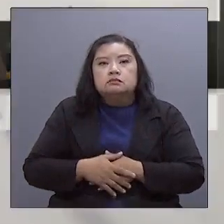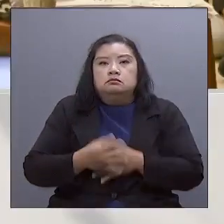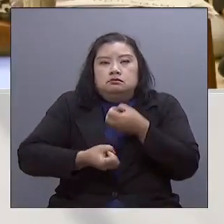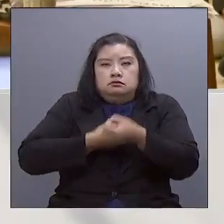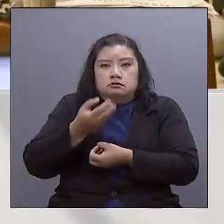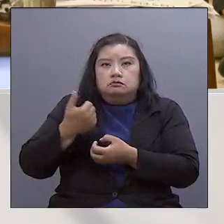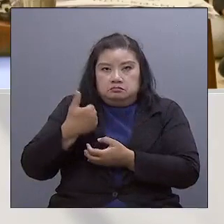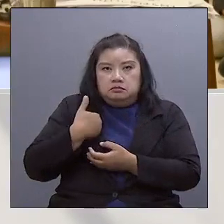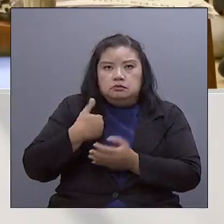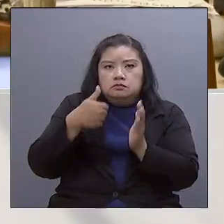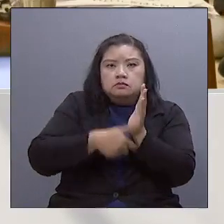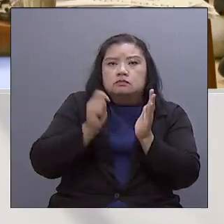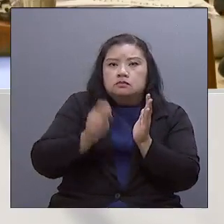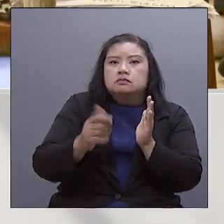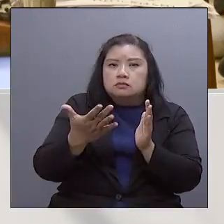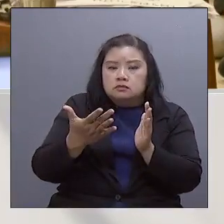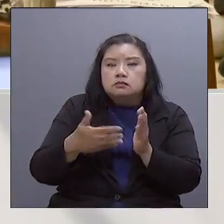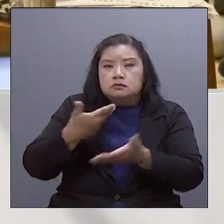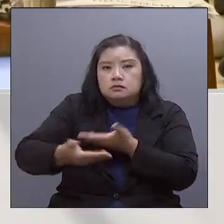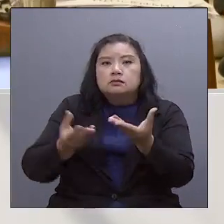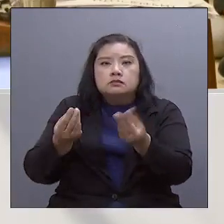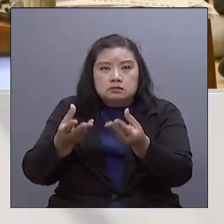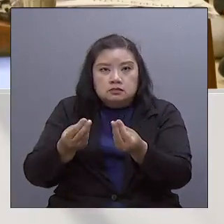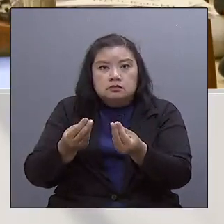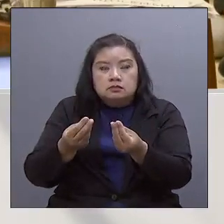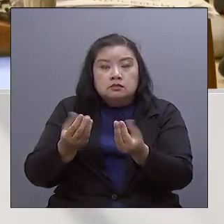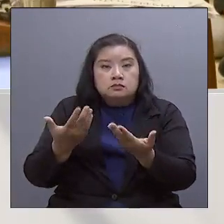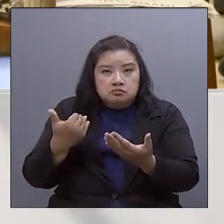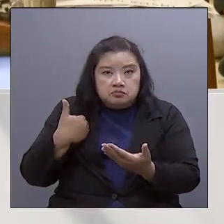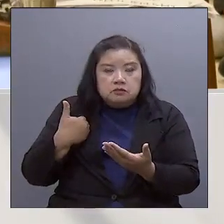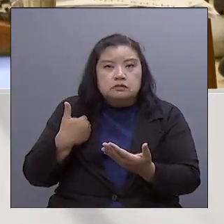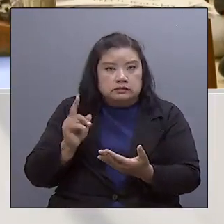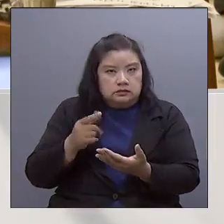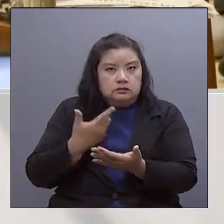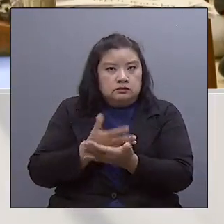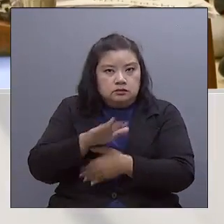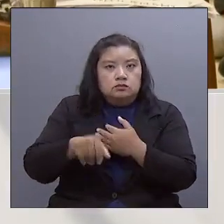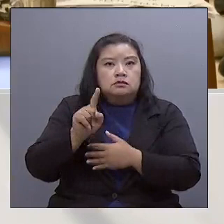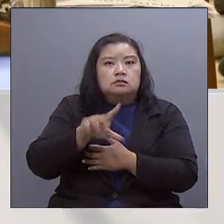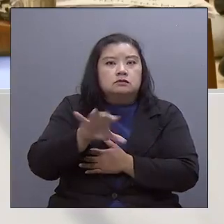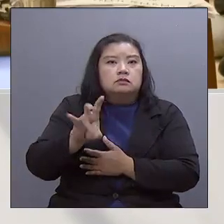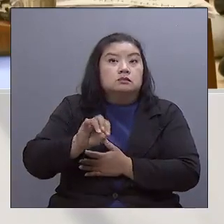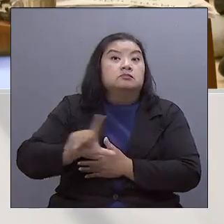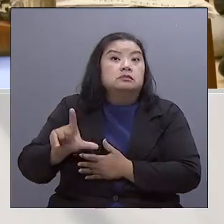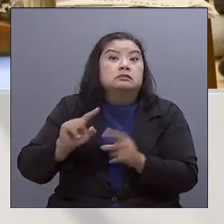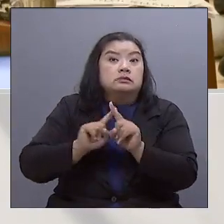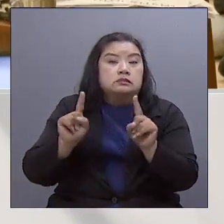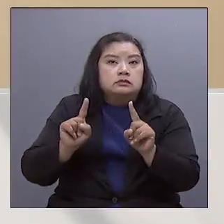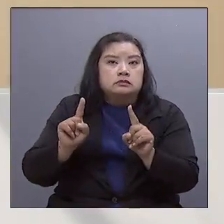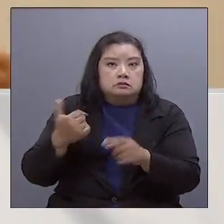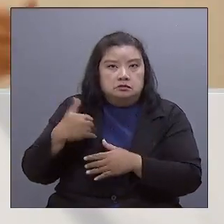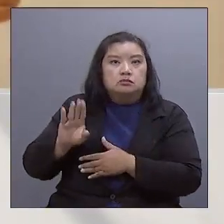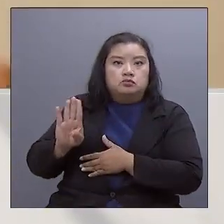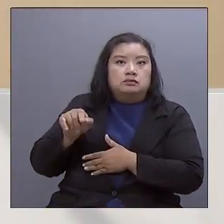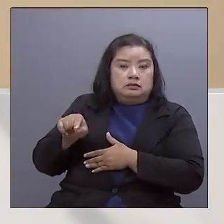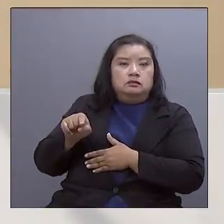นิติกรรมอำพรางเรื่องของการซื้อขายที่ดินบนถนนสารสินมูลค่าเจ็ดสิบล้านบาทโดยบริษัทมหาชน